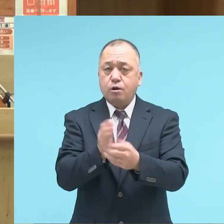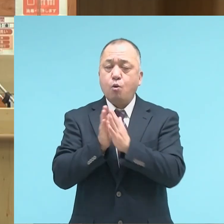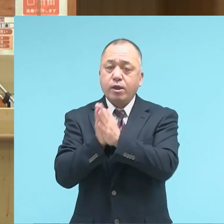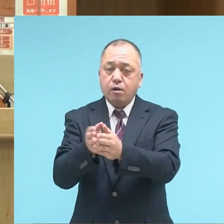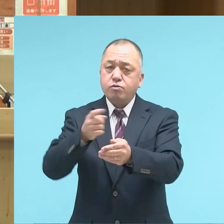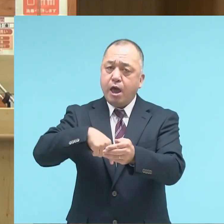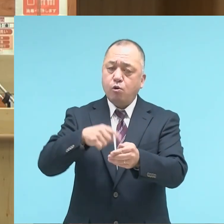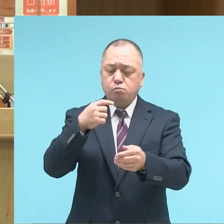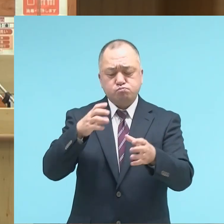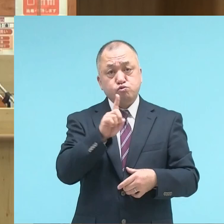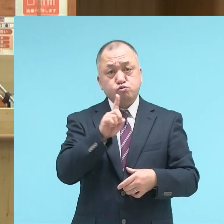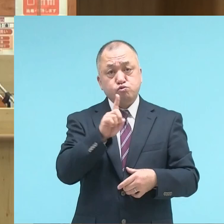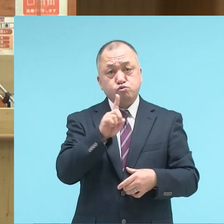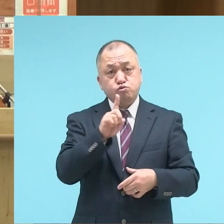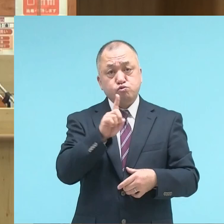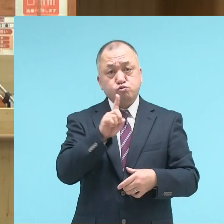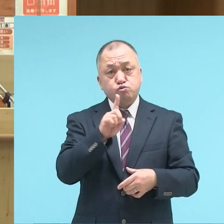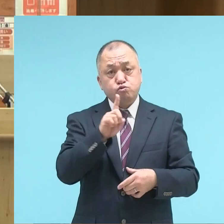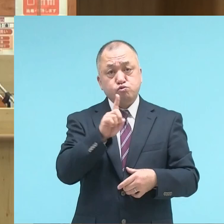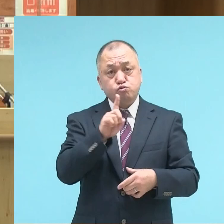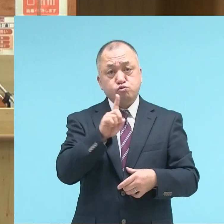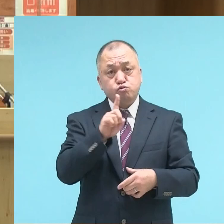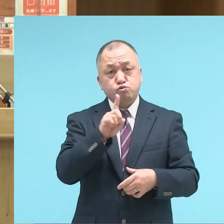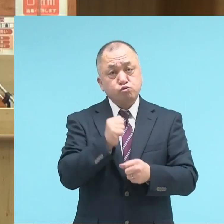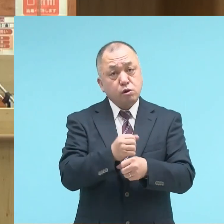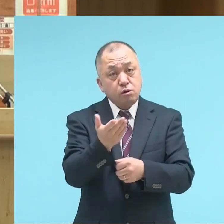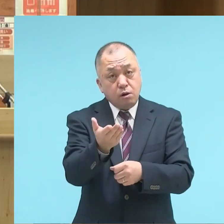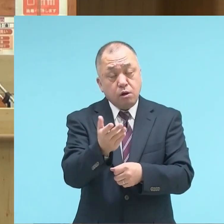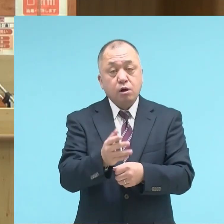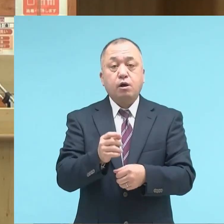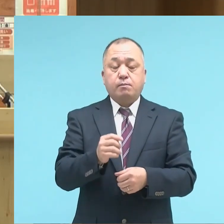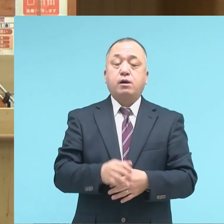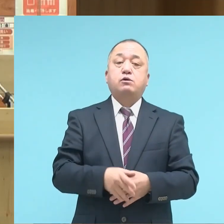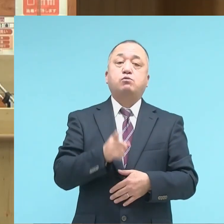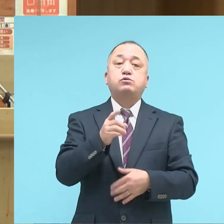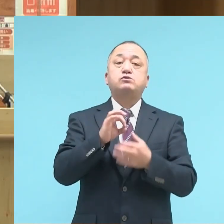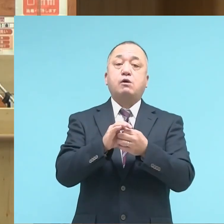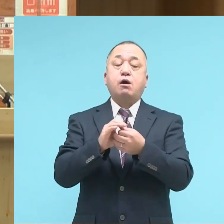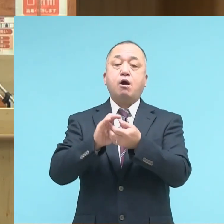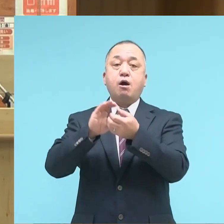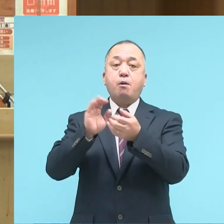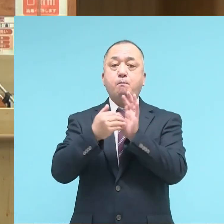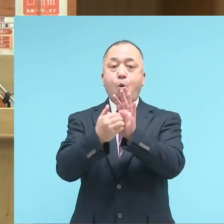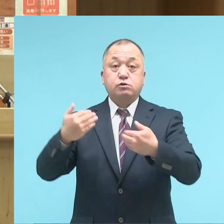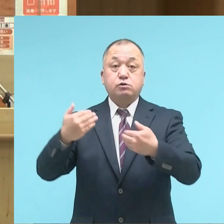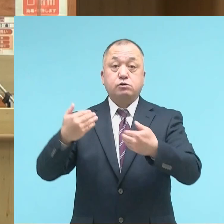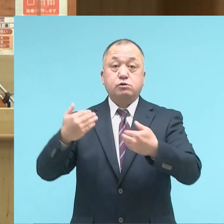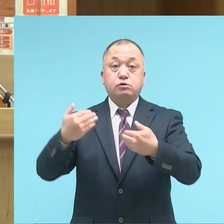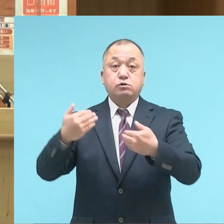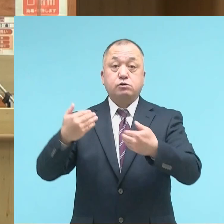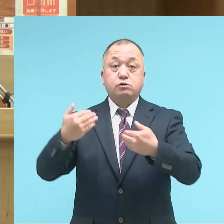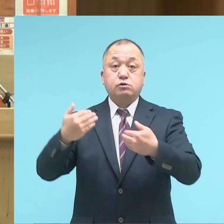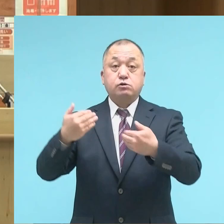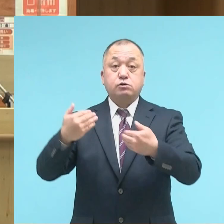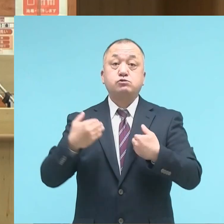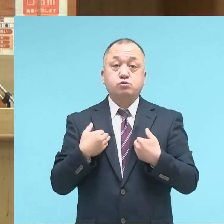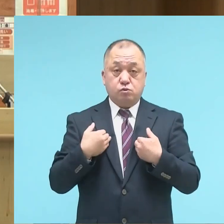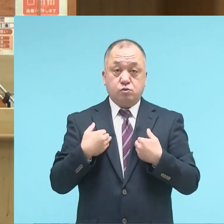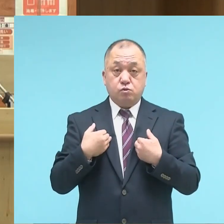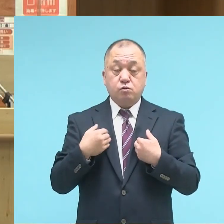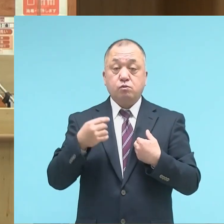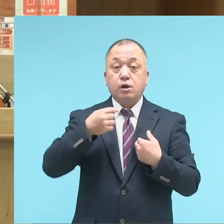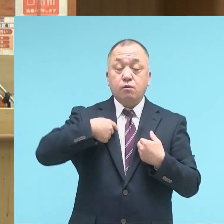が、そのあたりはどうしてなんでしょうか。 そこは防衛省にちょっと確認しなきゃいけないなと思いますが、基本的には市中感染が広